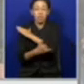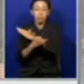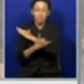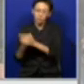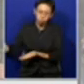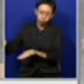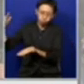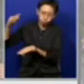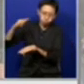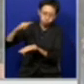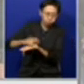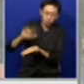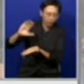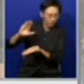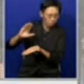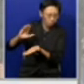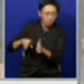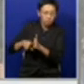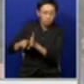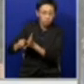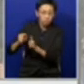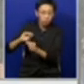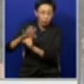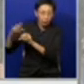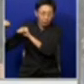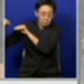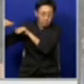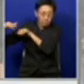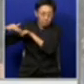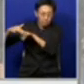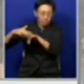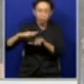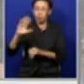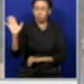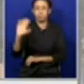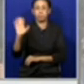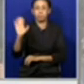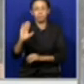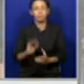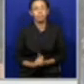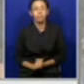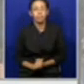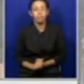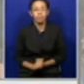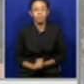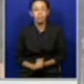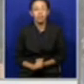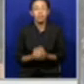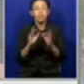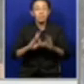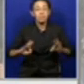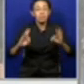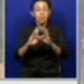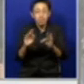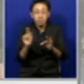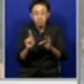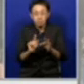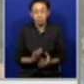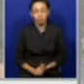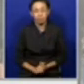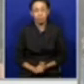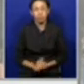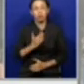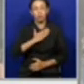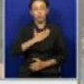ปิดคือป้องกันไม่ให้เชื้อเข้ามาจากต่างประเทศทั้งหมดนะครับ และที่สำคัญก็คือเราก็ต้องนะ